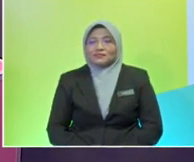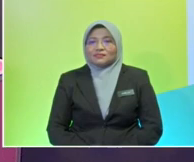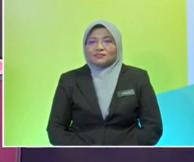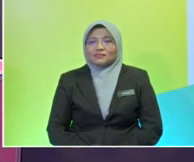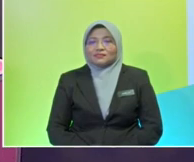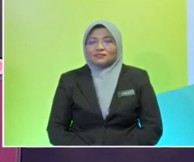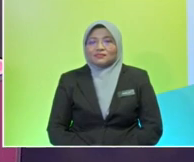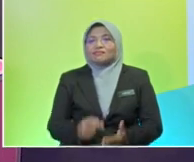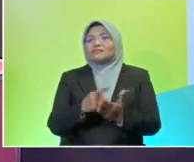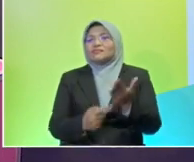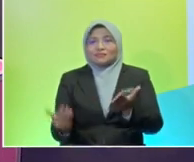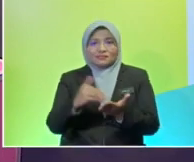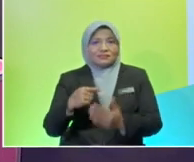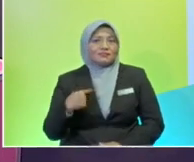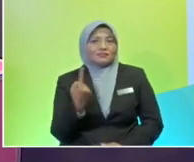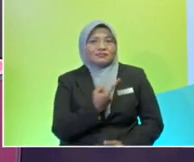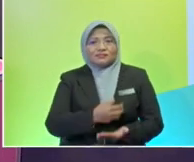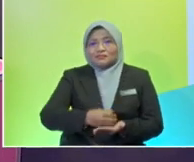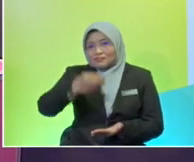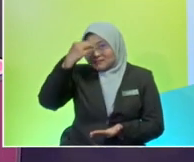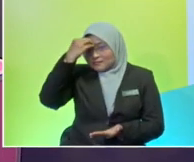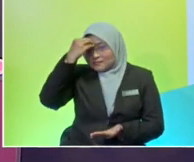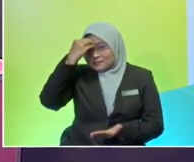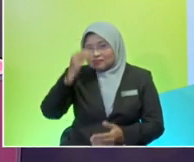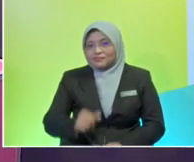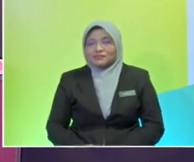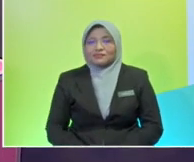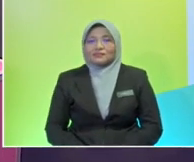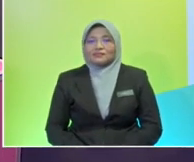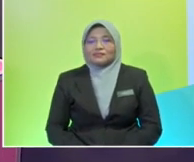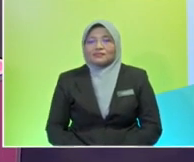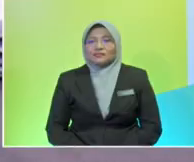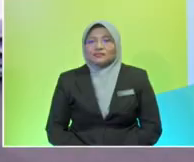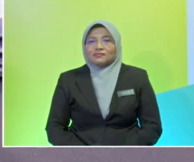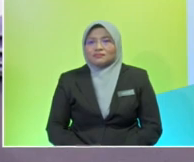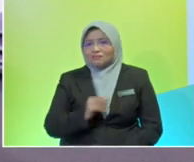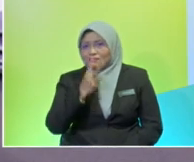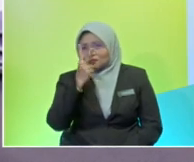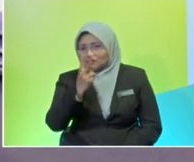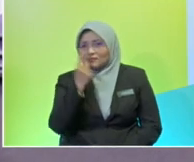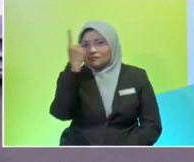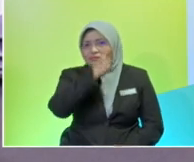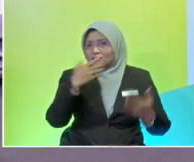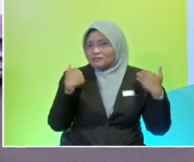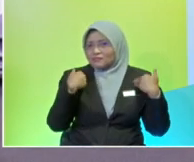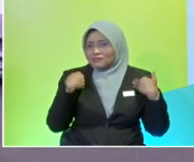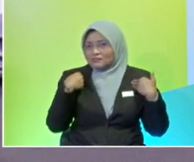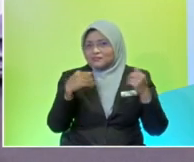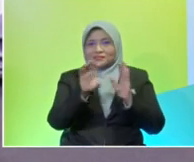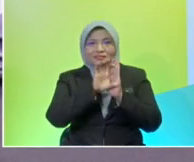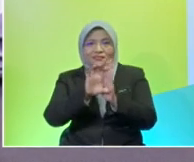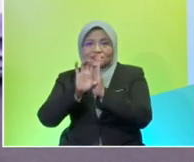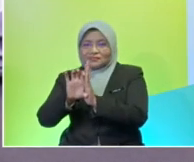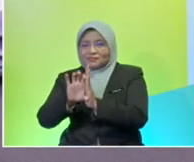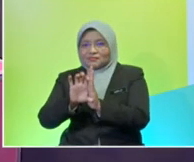seterusnya kita nggak pelajari selain daripada 6 cuaca ini Wah ada contoh-contoh